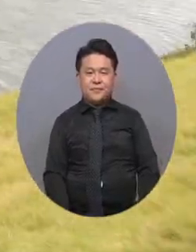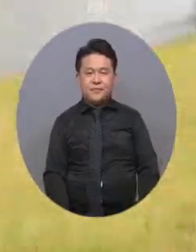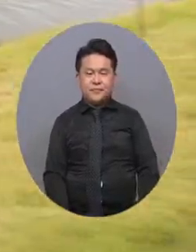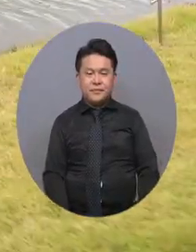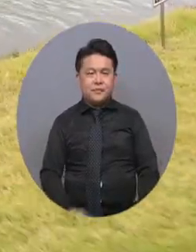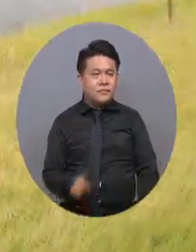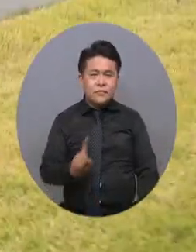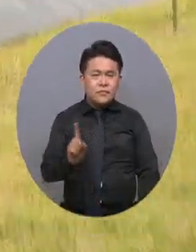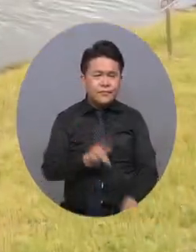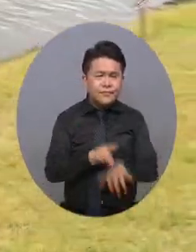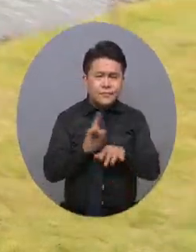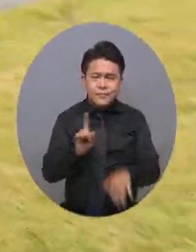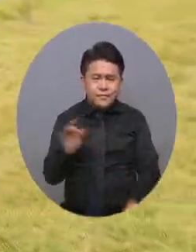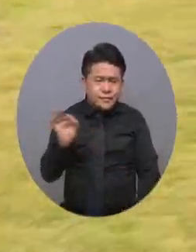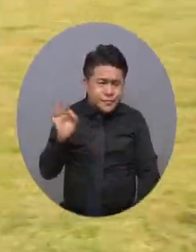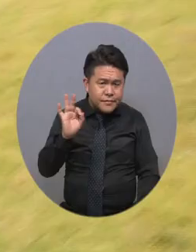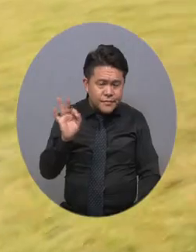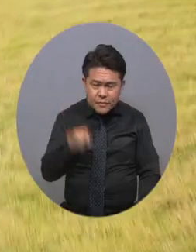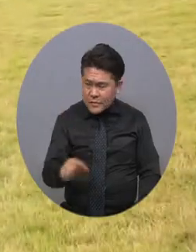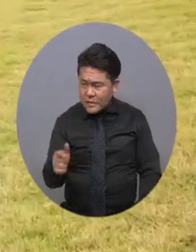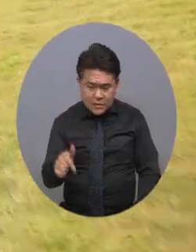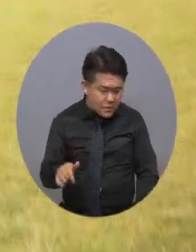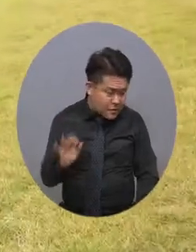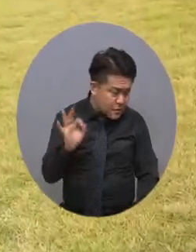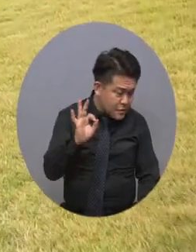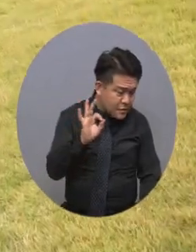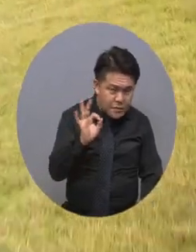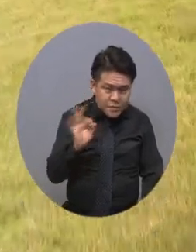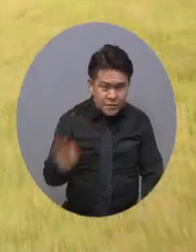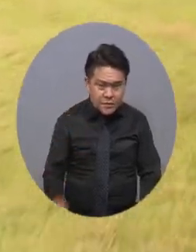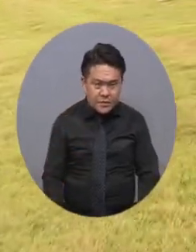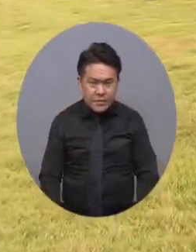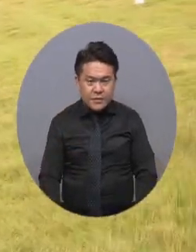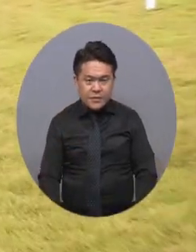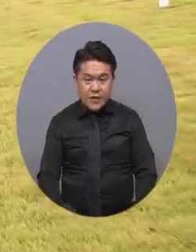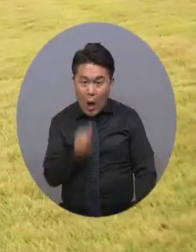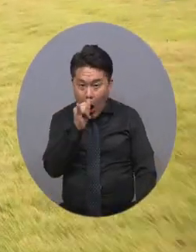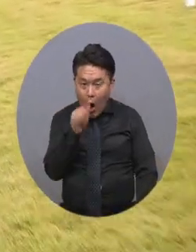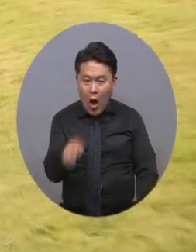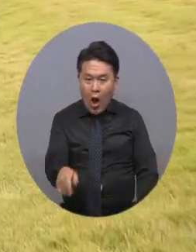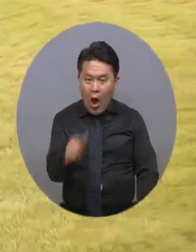어디 있었죠? 여기 아니었는데? 아 여기 있다.